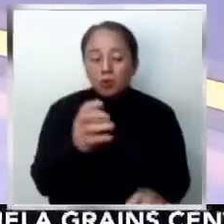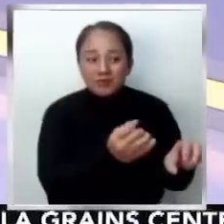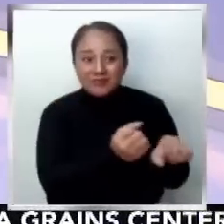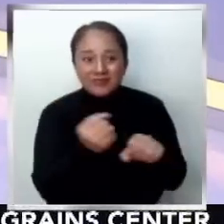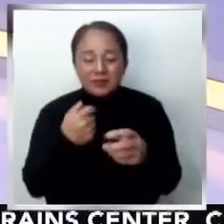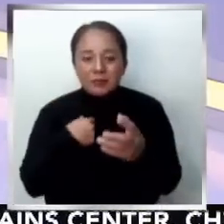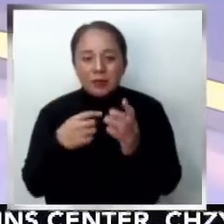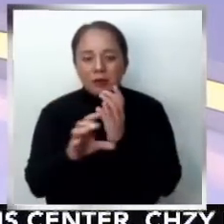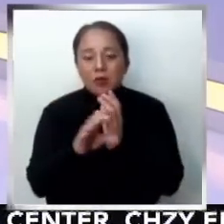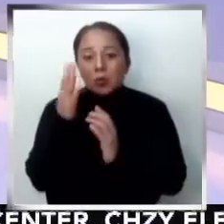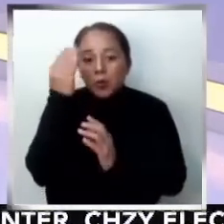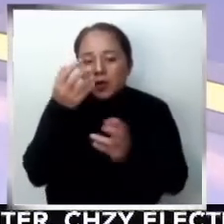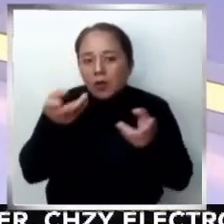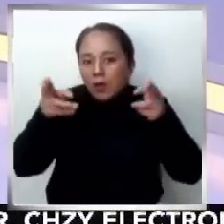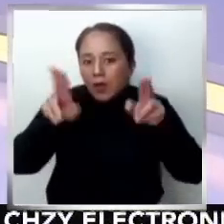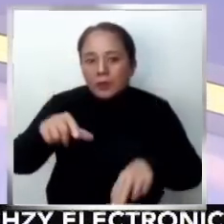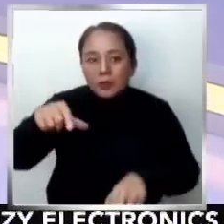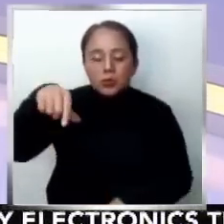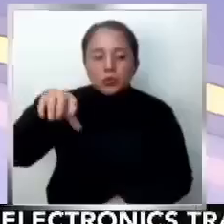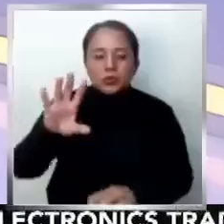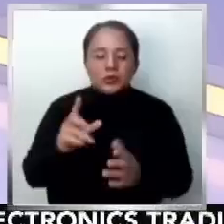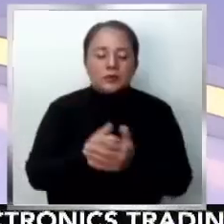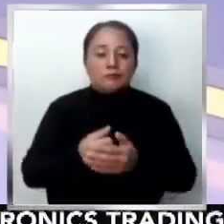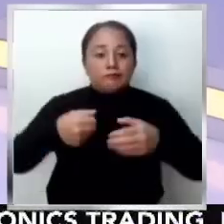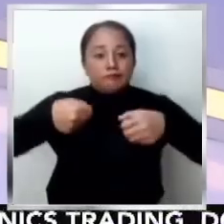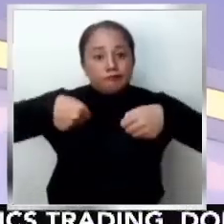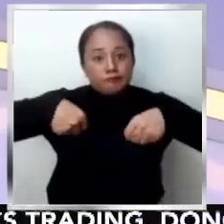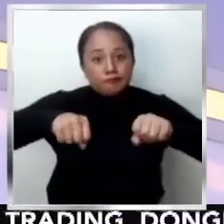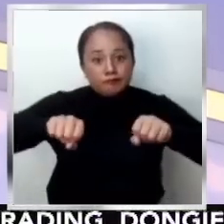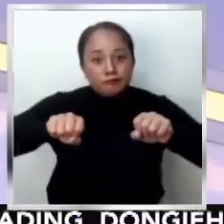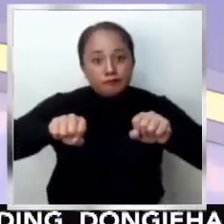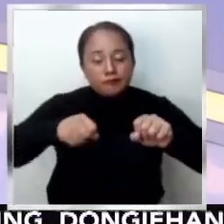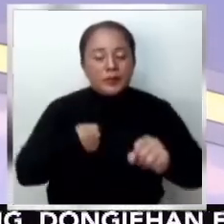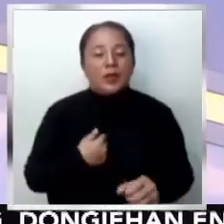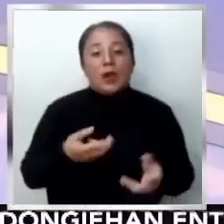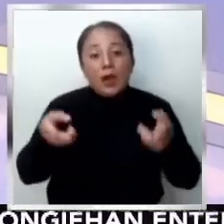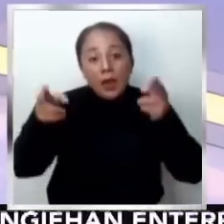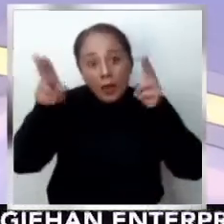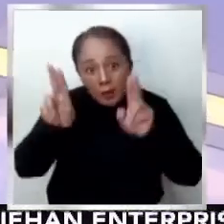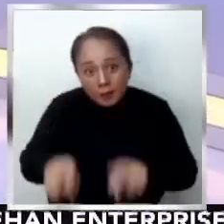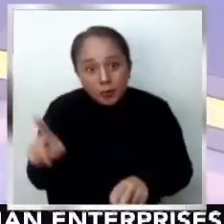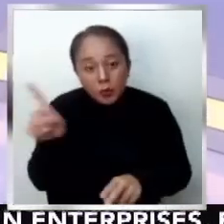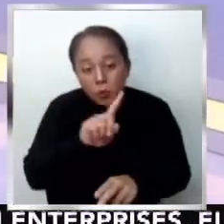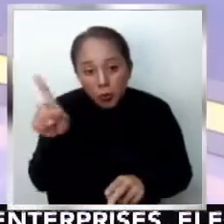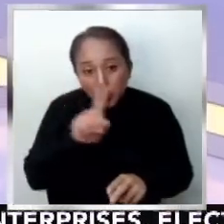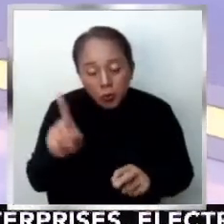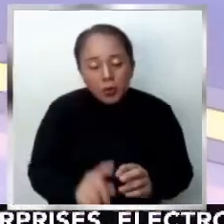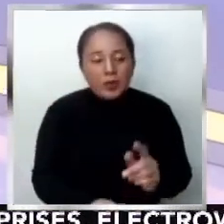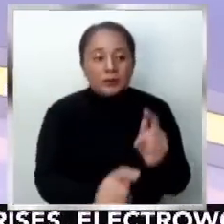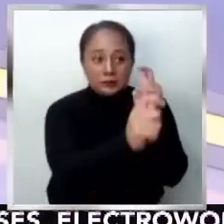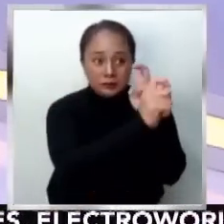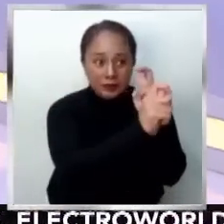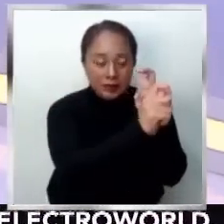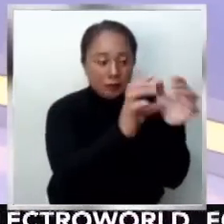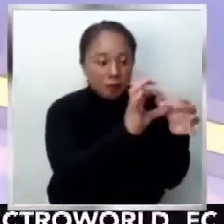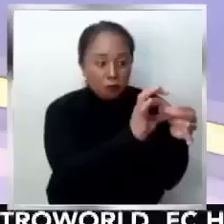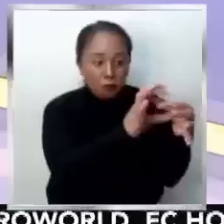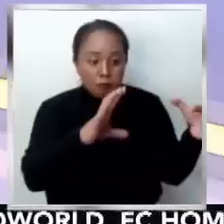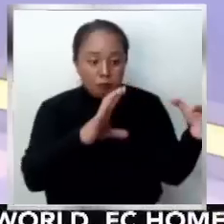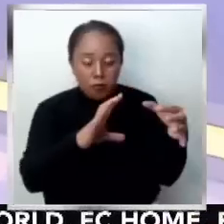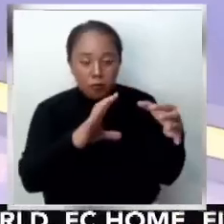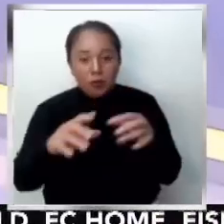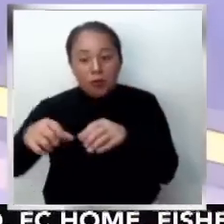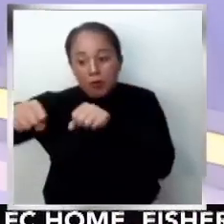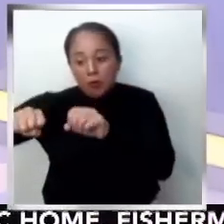aksidente sa Quezon City kung saan isang rider ang naatrasan at naararo ng 14-wheeler na dumausdos habang tinuto o